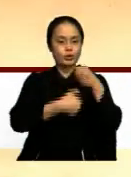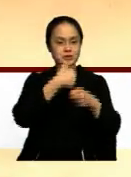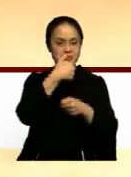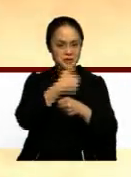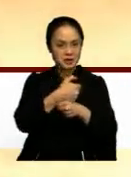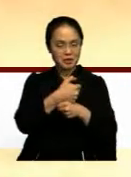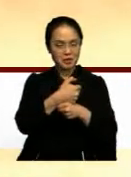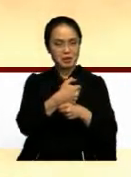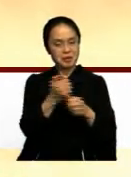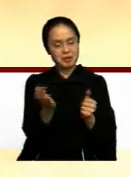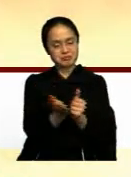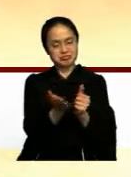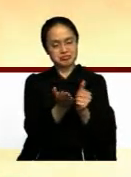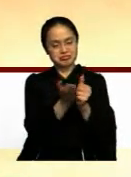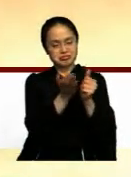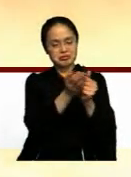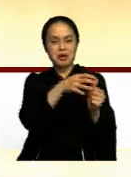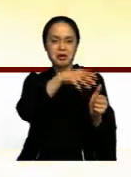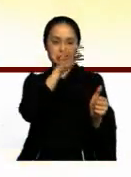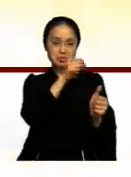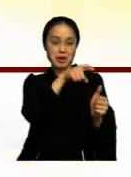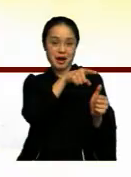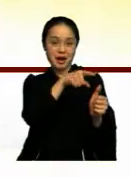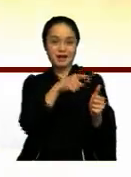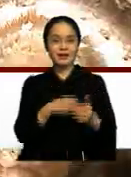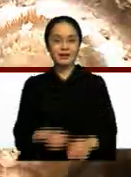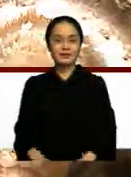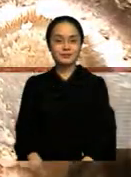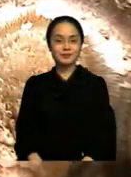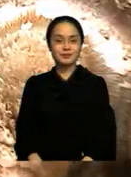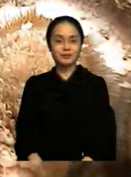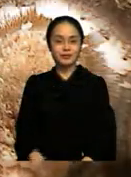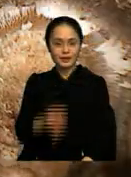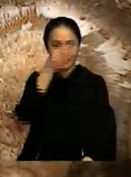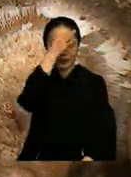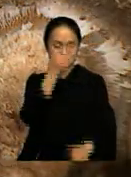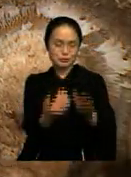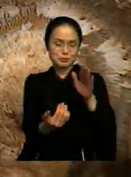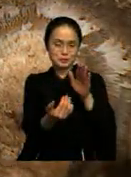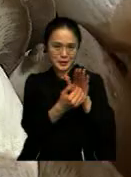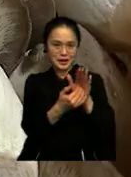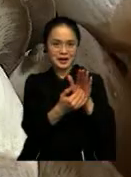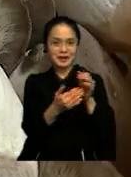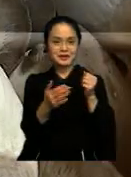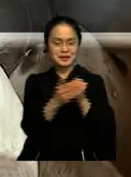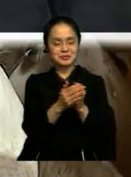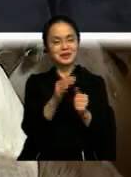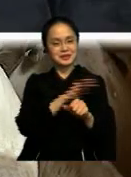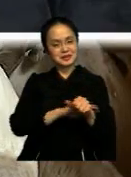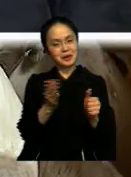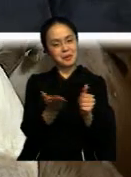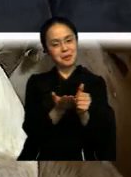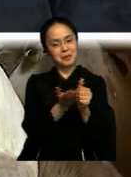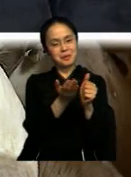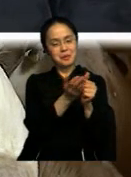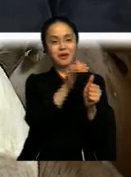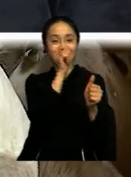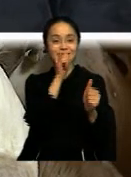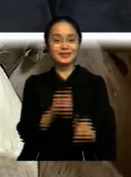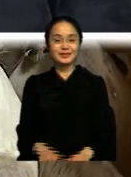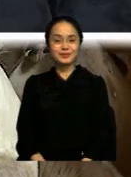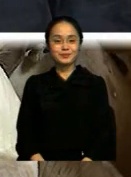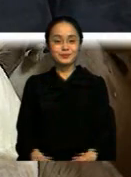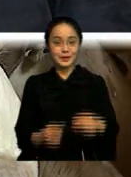버섯들입니다. 산간 지역이 많은 지리적 이점과 기술력이 결합한 결실입니다. 버섯이 좀